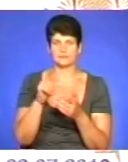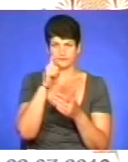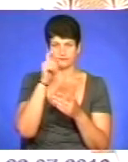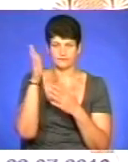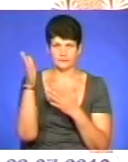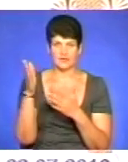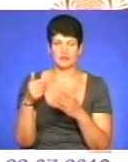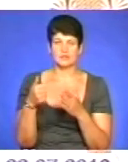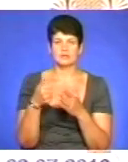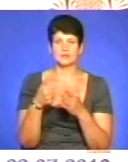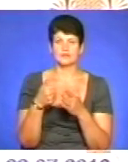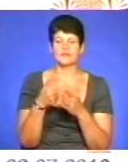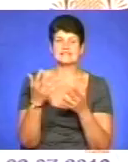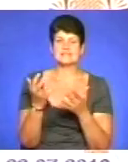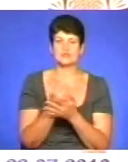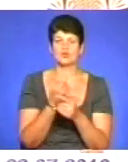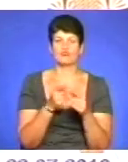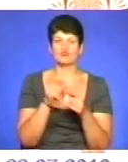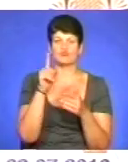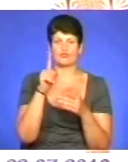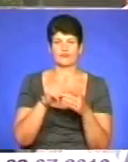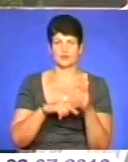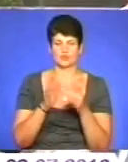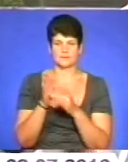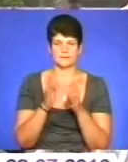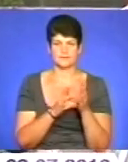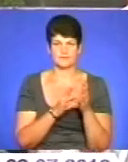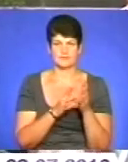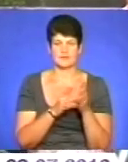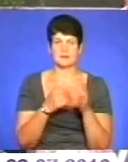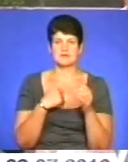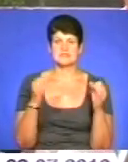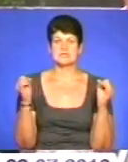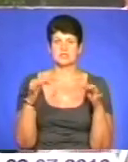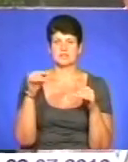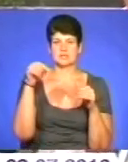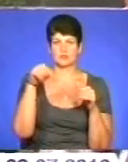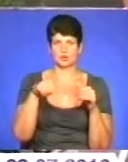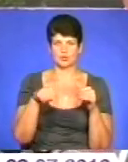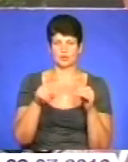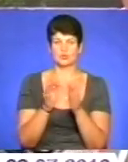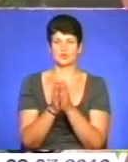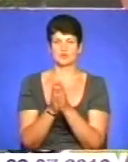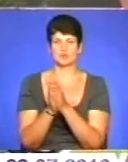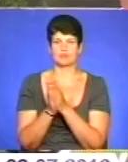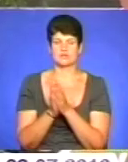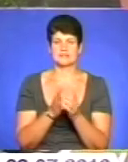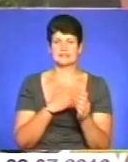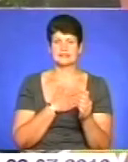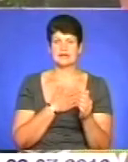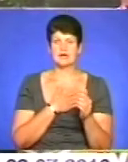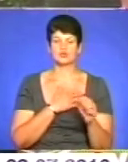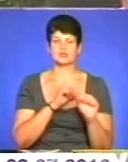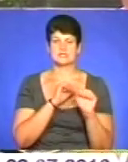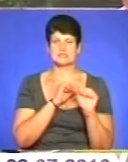до перлини, він знайшов цю віру Христову. Ми зійшлися тут, щоб просити нашого